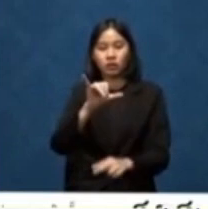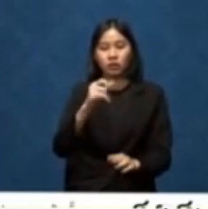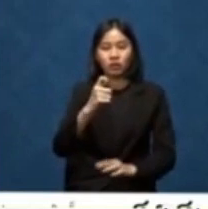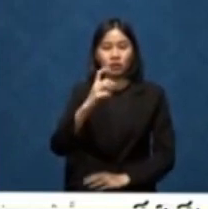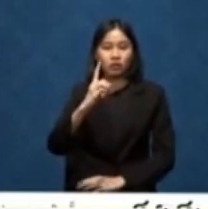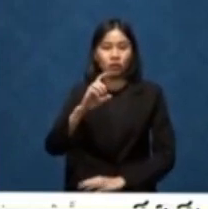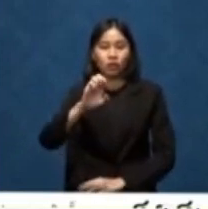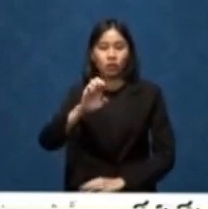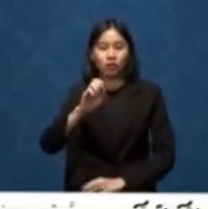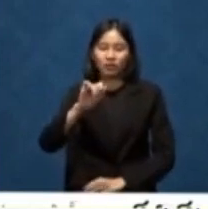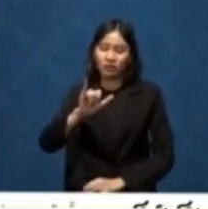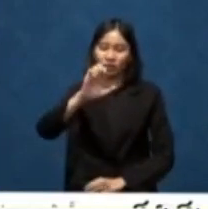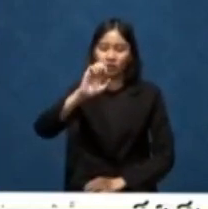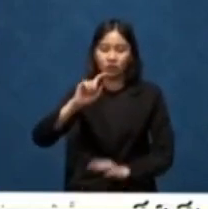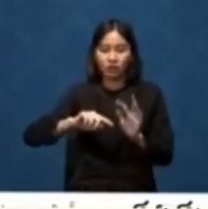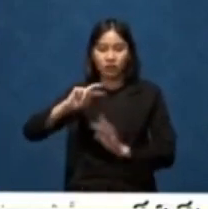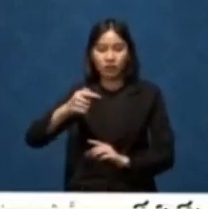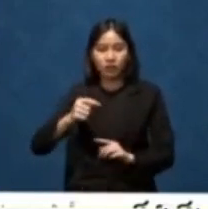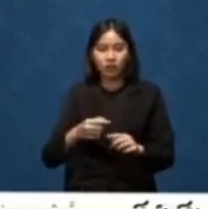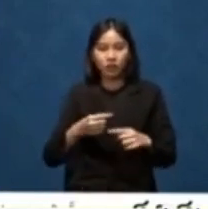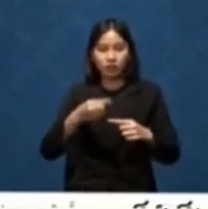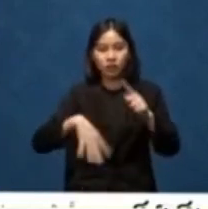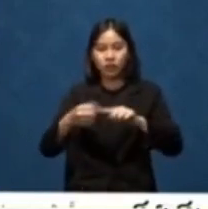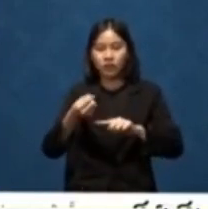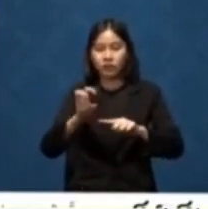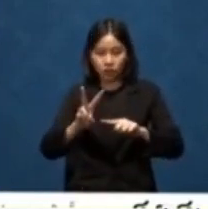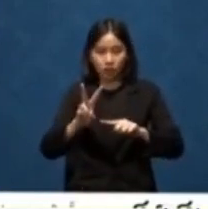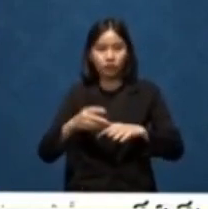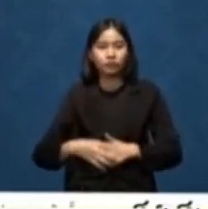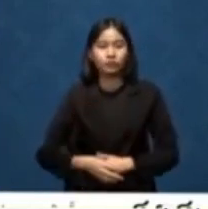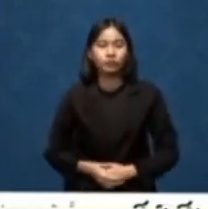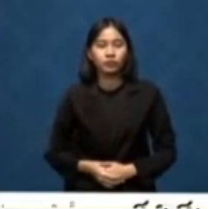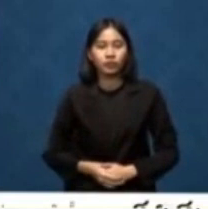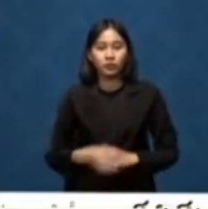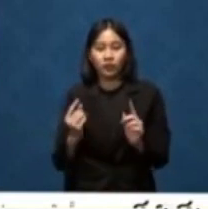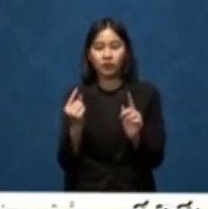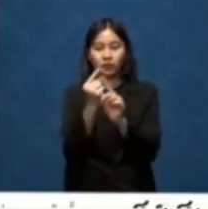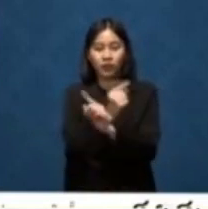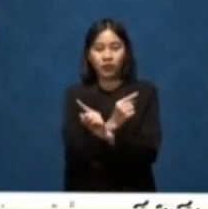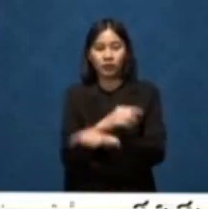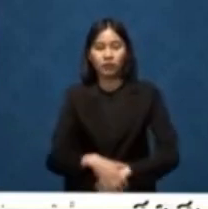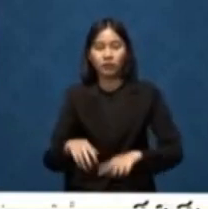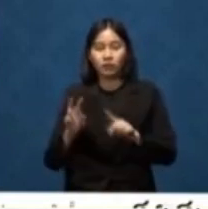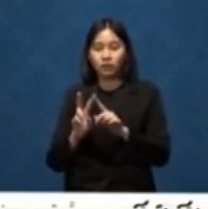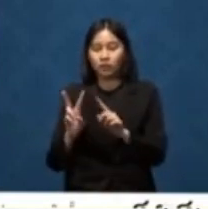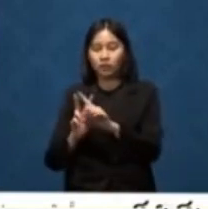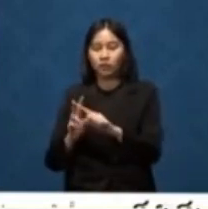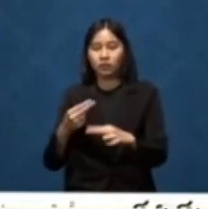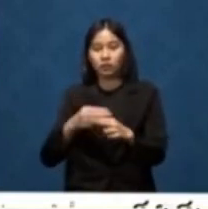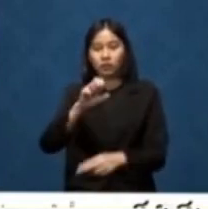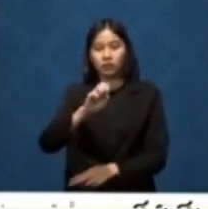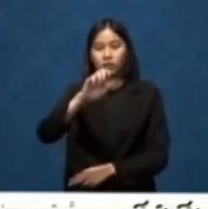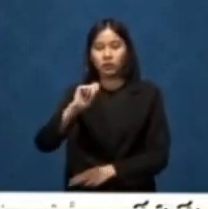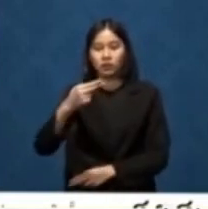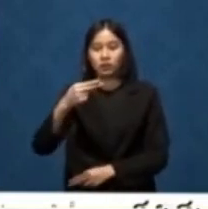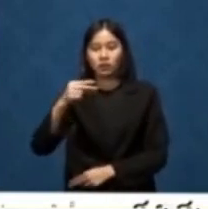ที่ว่างจำนวน 2คนคือ 1ในยอดยิ่งแสนยาวคุณลำดับที่ 12แทน